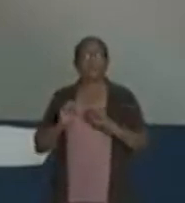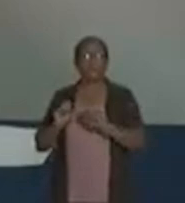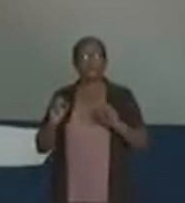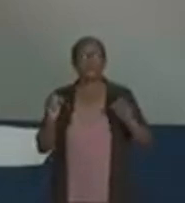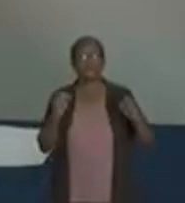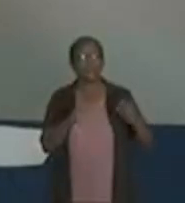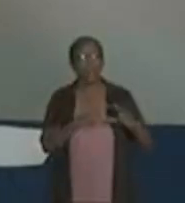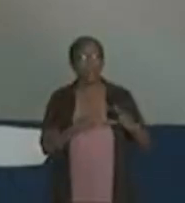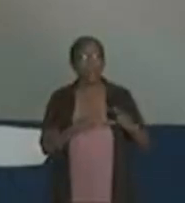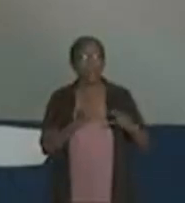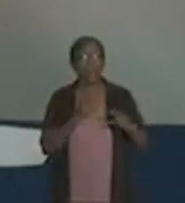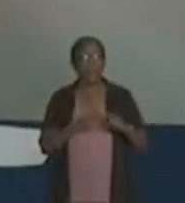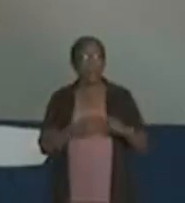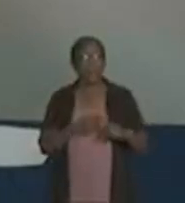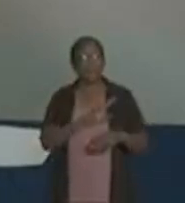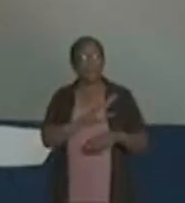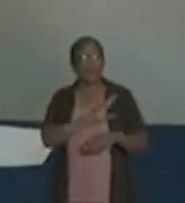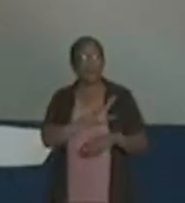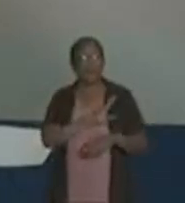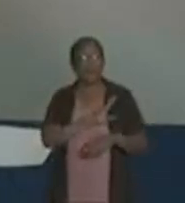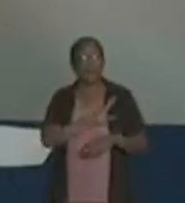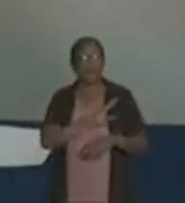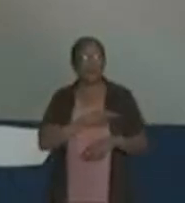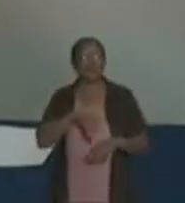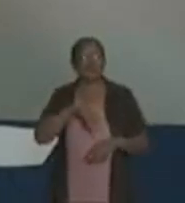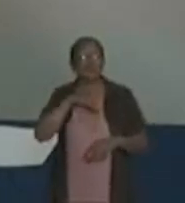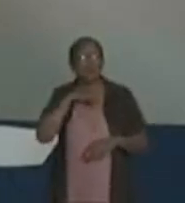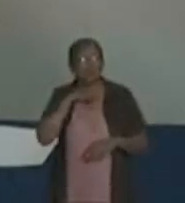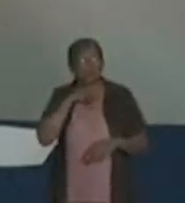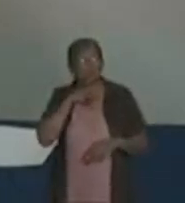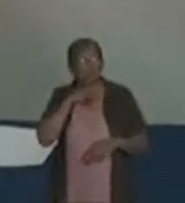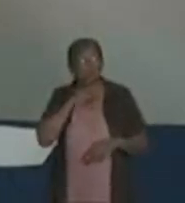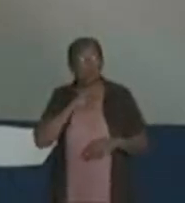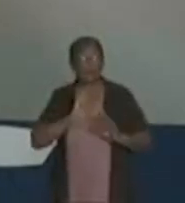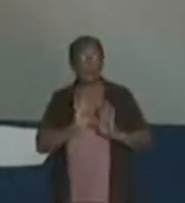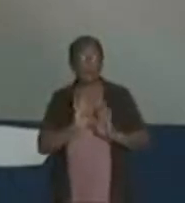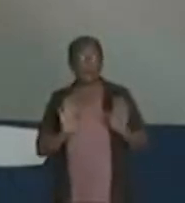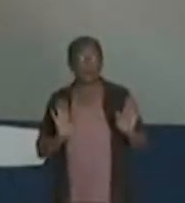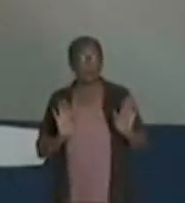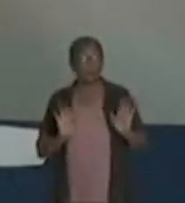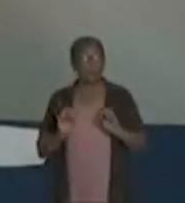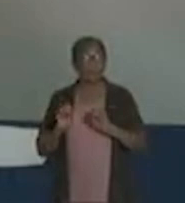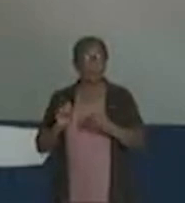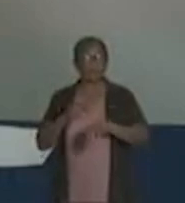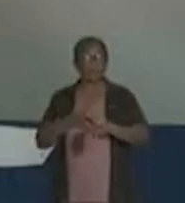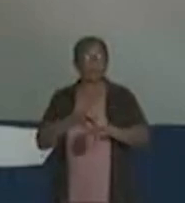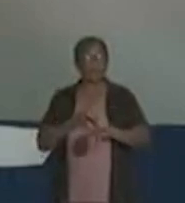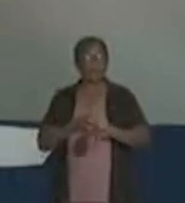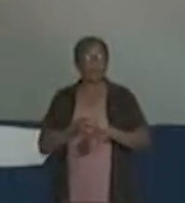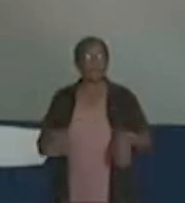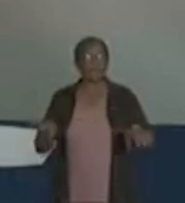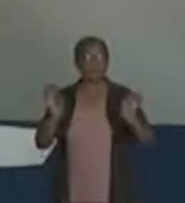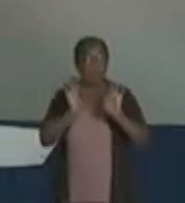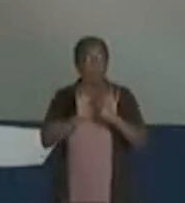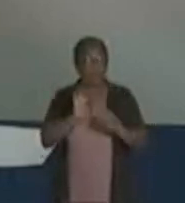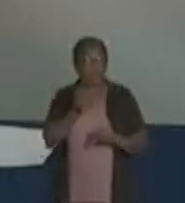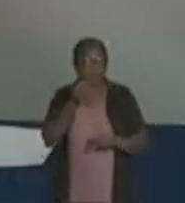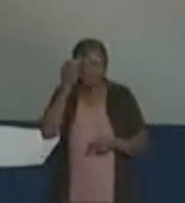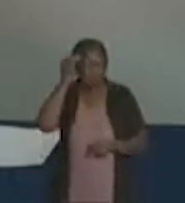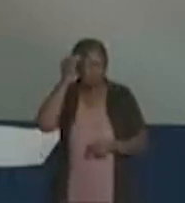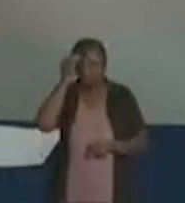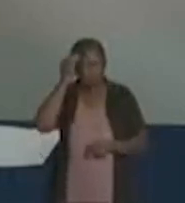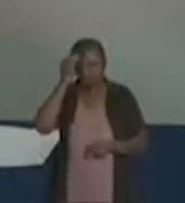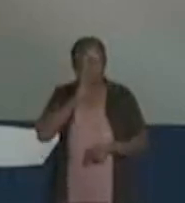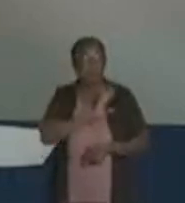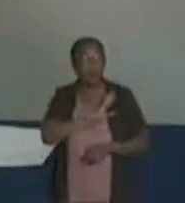besmetting. En dat er ook voldoende bescherming is tegen een ernstig ziektebeloop. Dus dat is wel heel belangrijk om mee te nemen. Ook